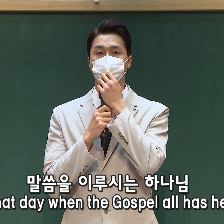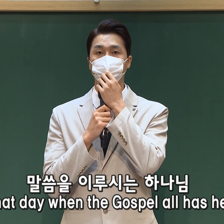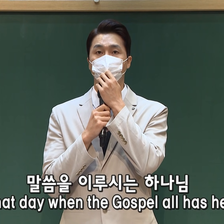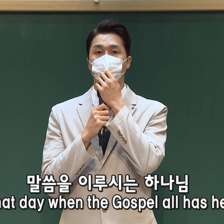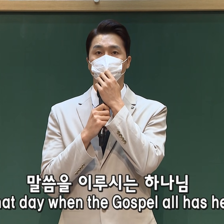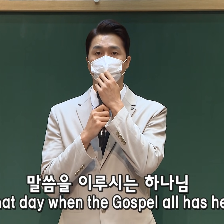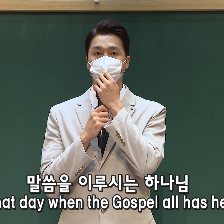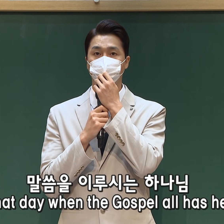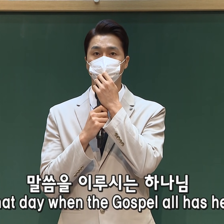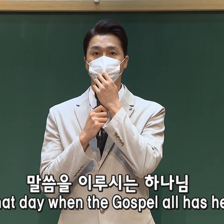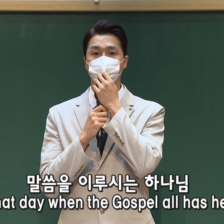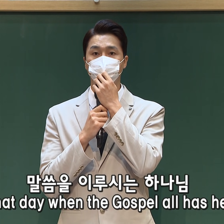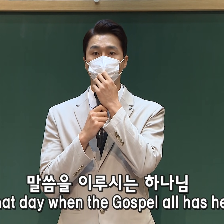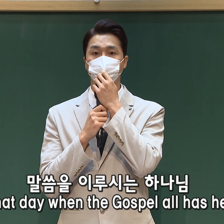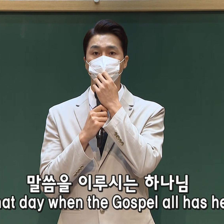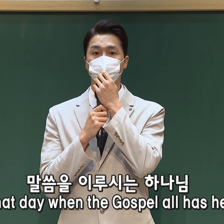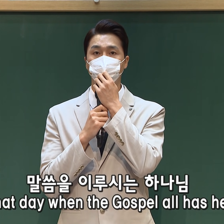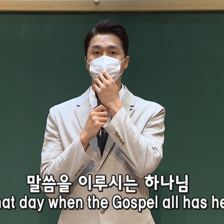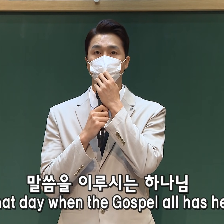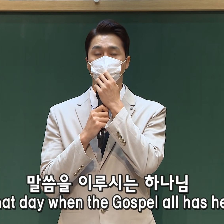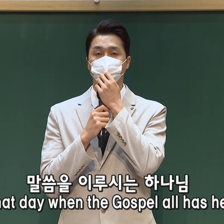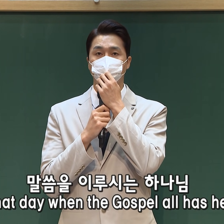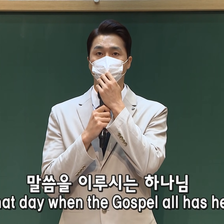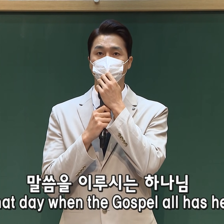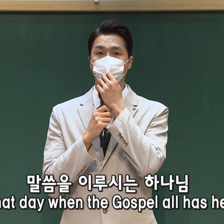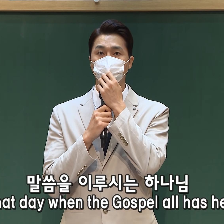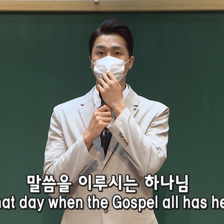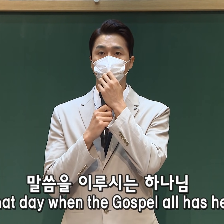그날까지 말씀을